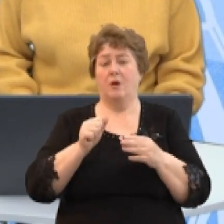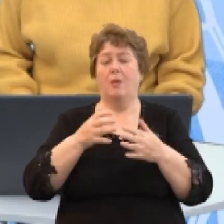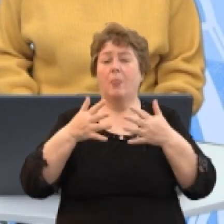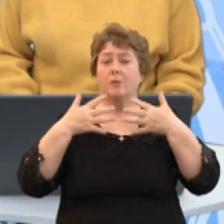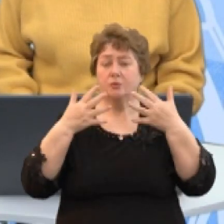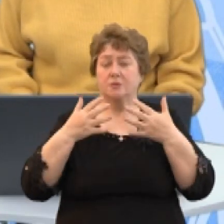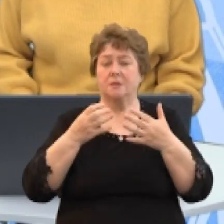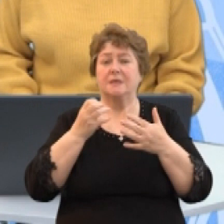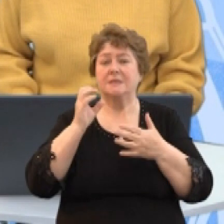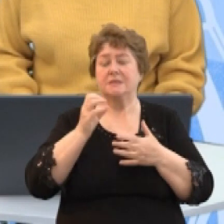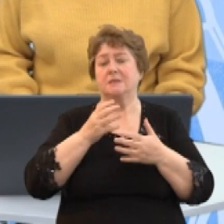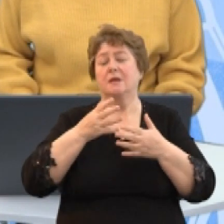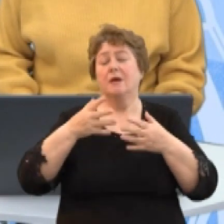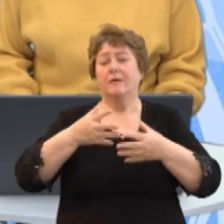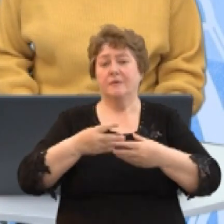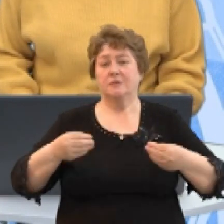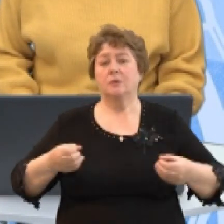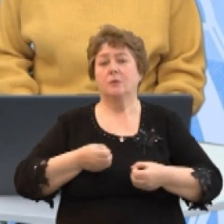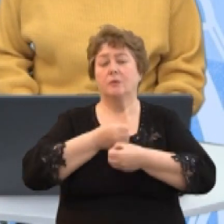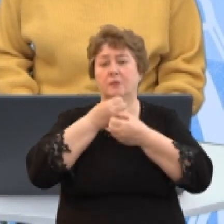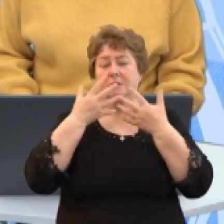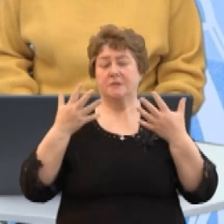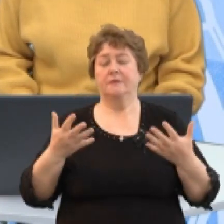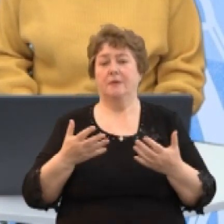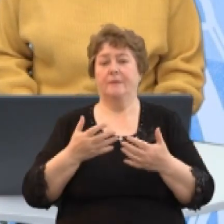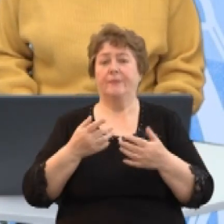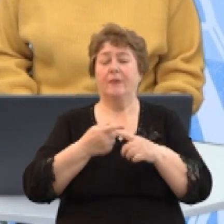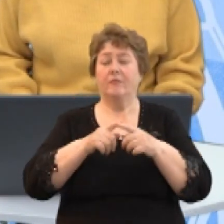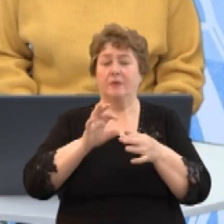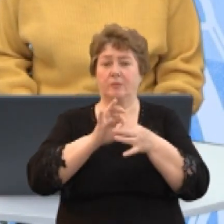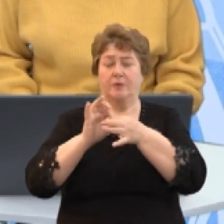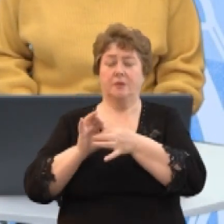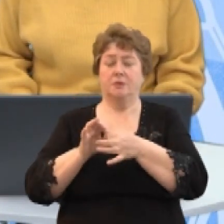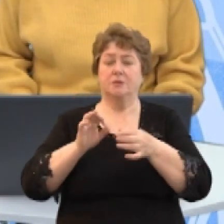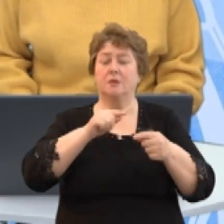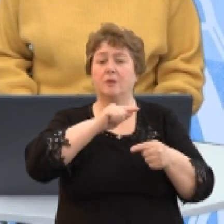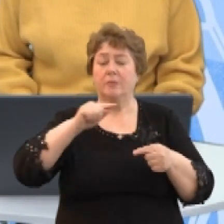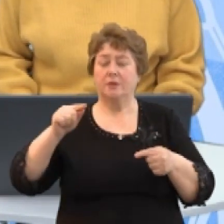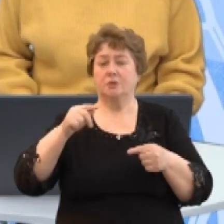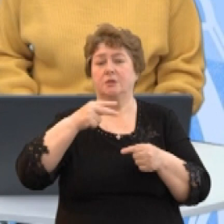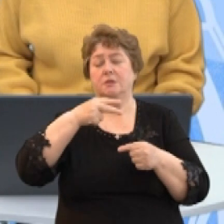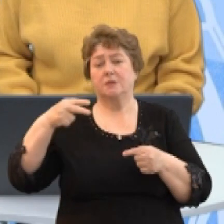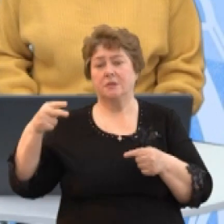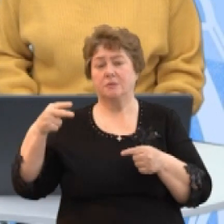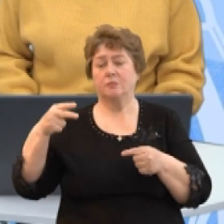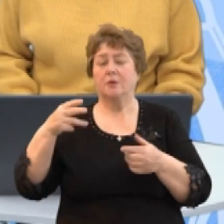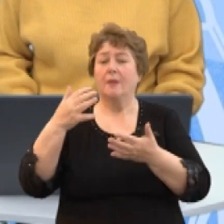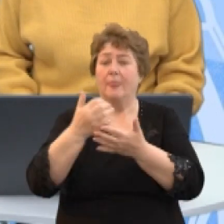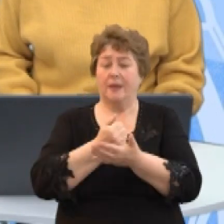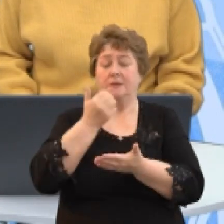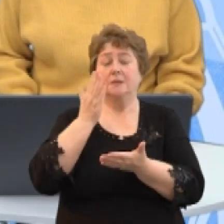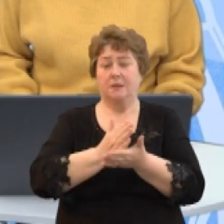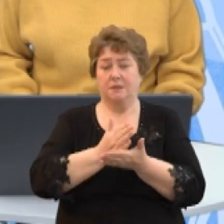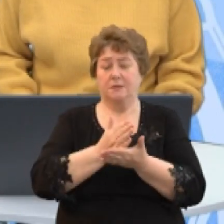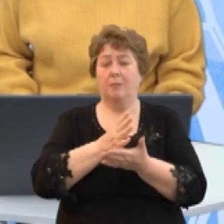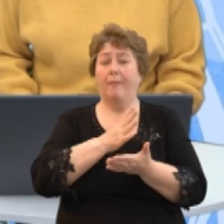расцвела в этом предложении подлежащее и сказуемое мы с вами уже нашли